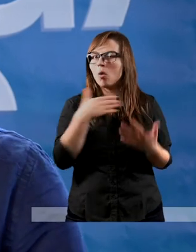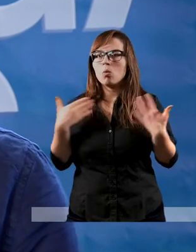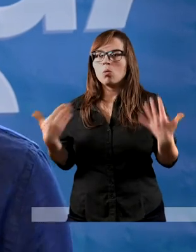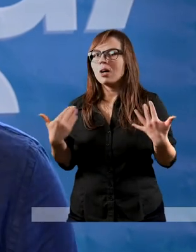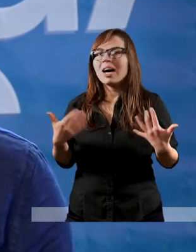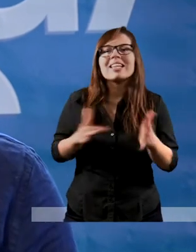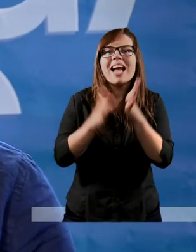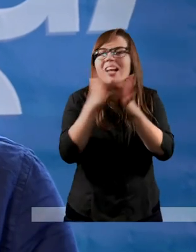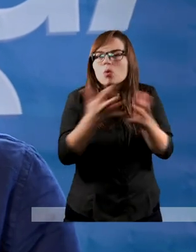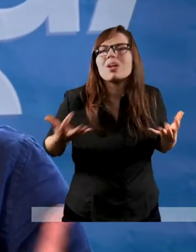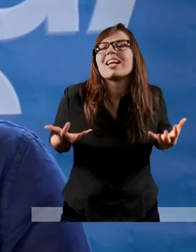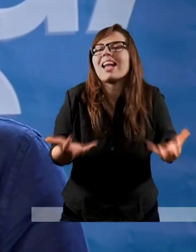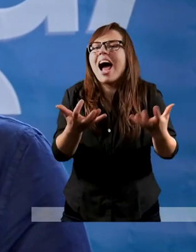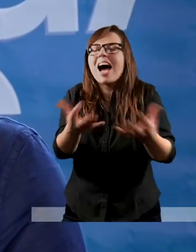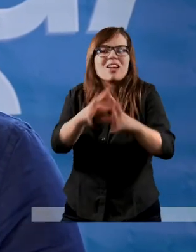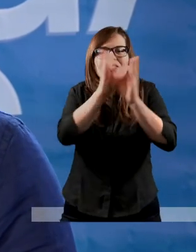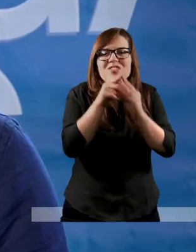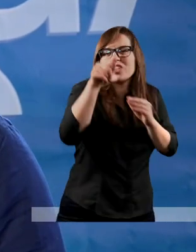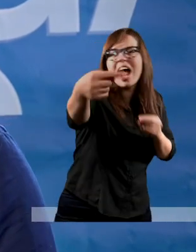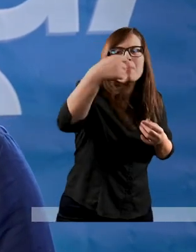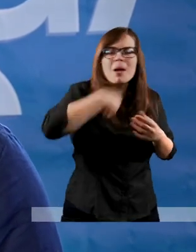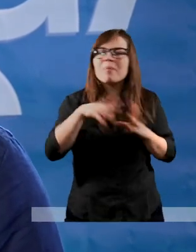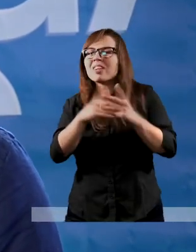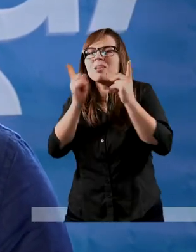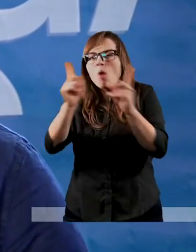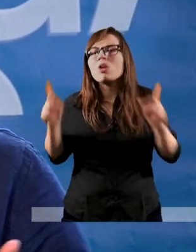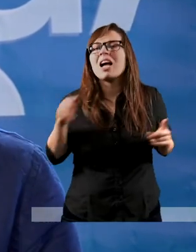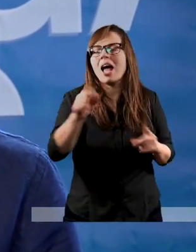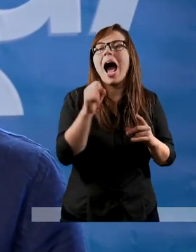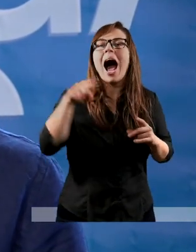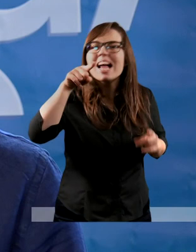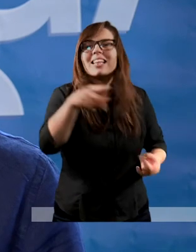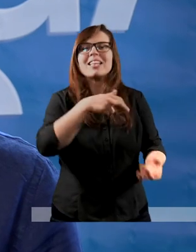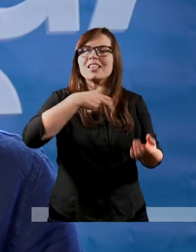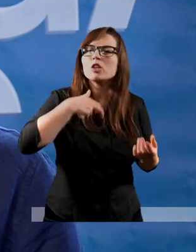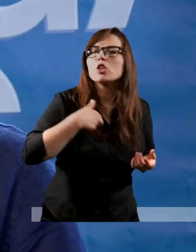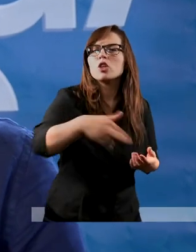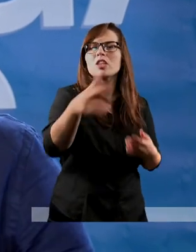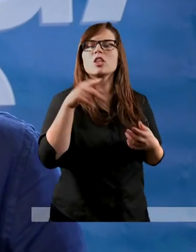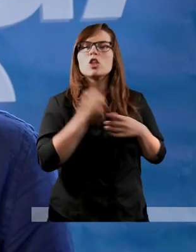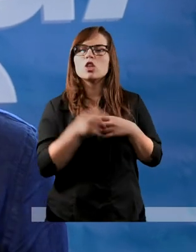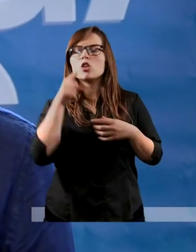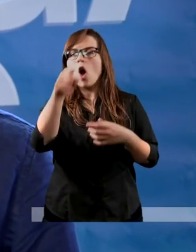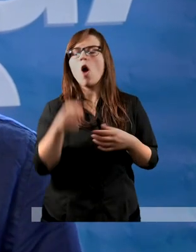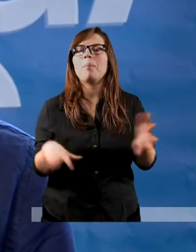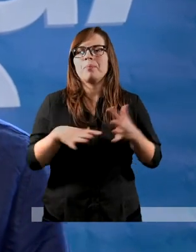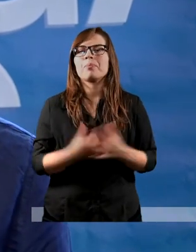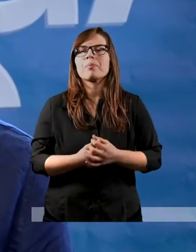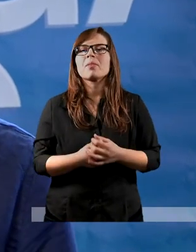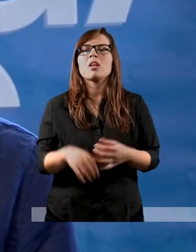Jezus zachęcił swoich uczniów, i w tym mnie, bo ja tak siebie postrzegałem, aby iść do obcych